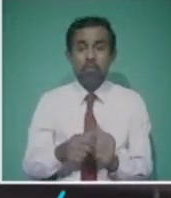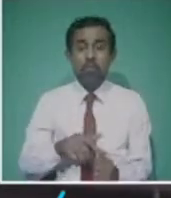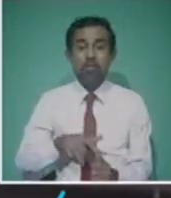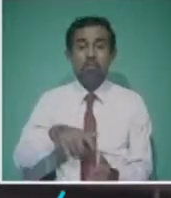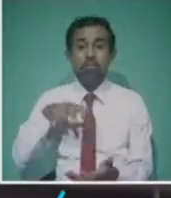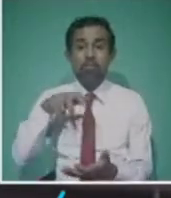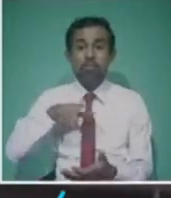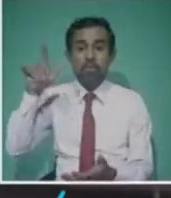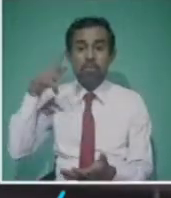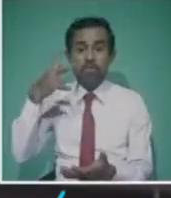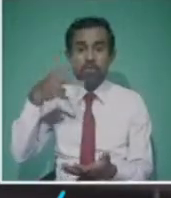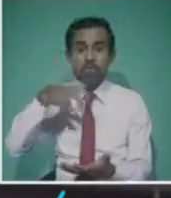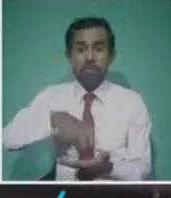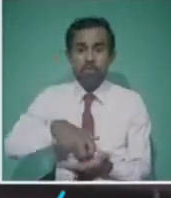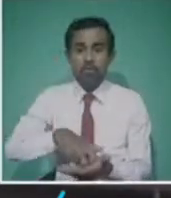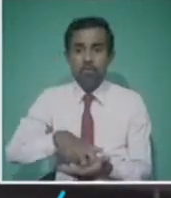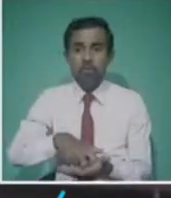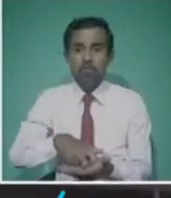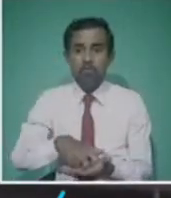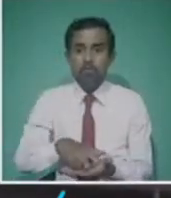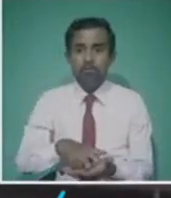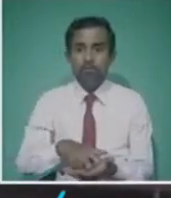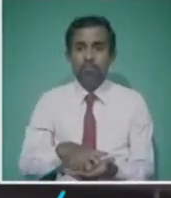भावय दित्त पुरवेसि भावय